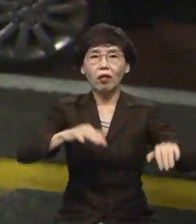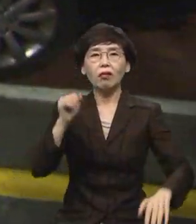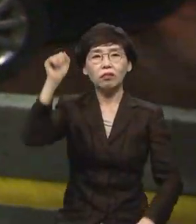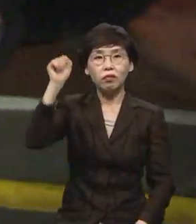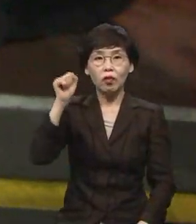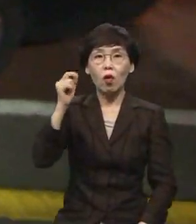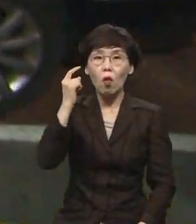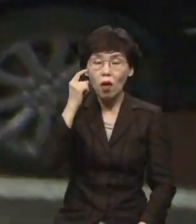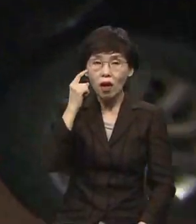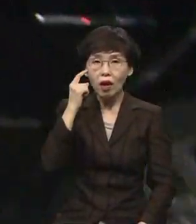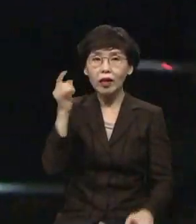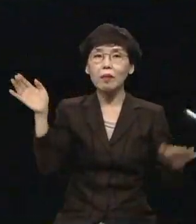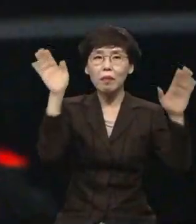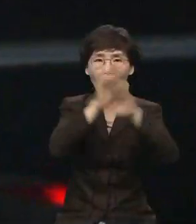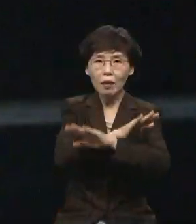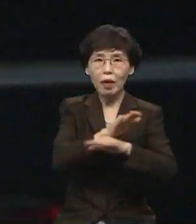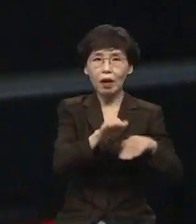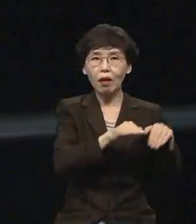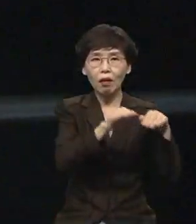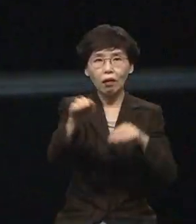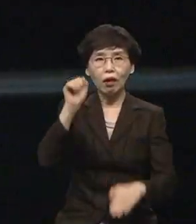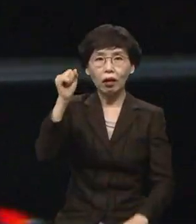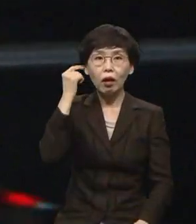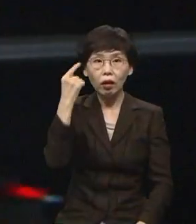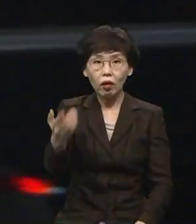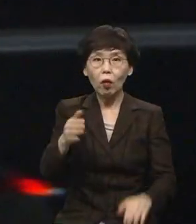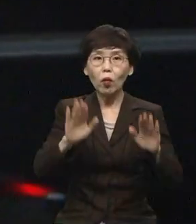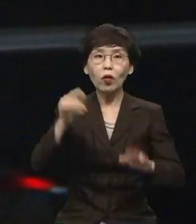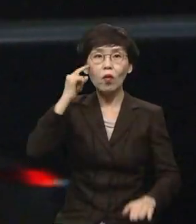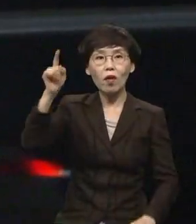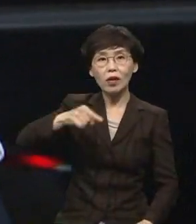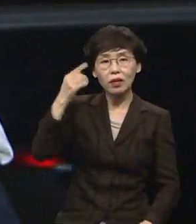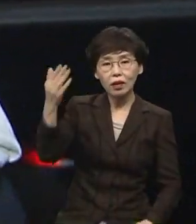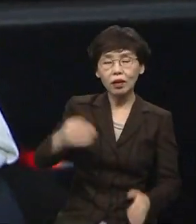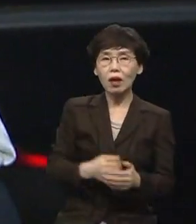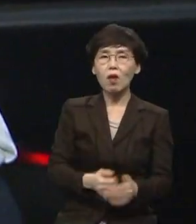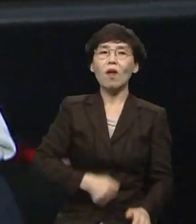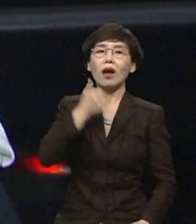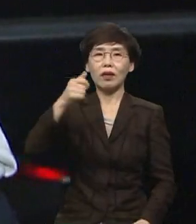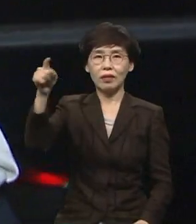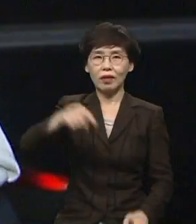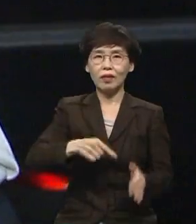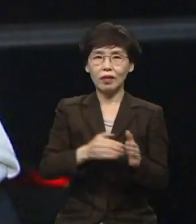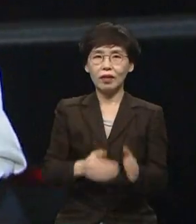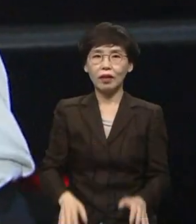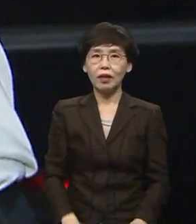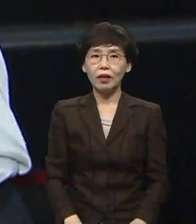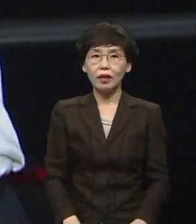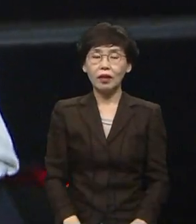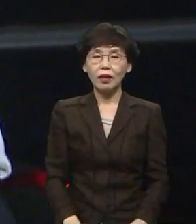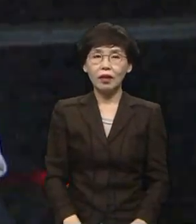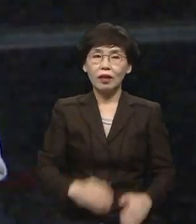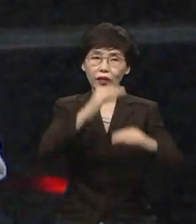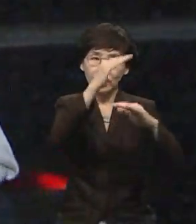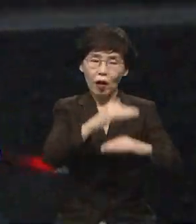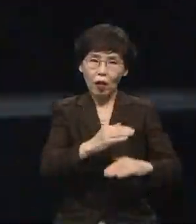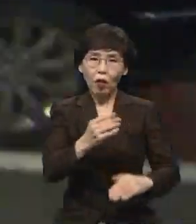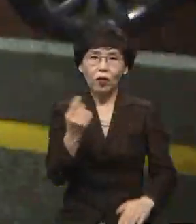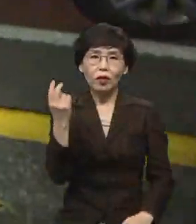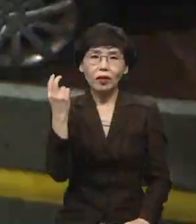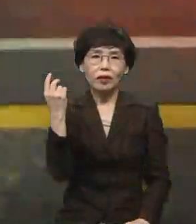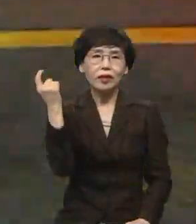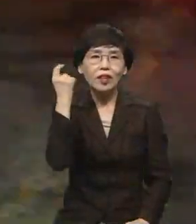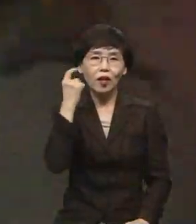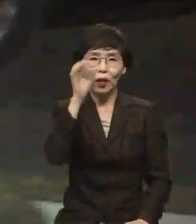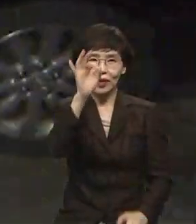거리로 나와야 했을까요? 오늘 어떻게 나오신 거예요? 빡쳐서 나왔습니다. 사정을 더 자세히